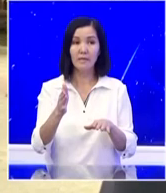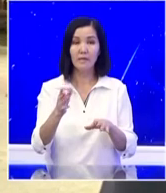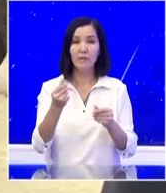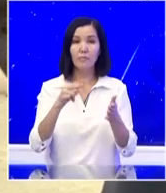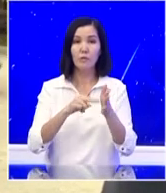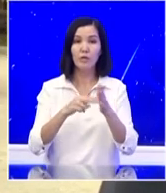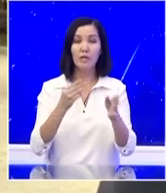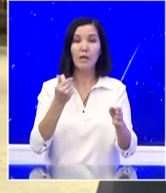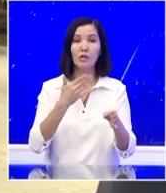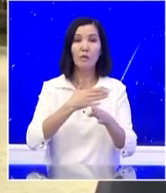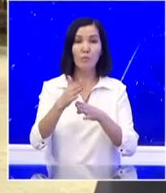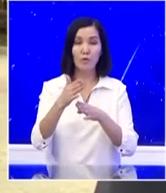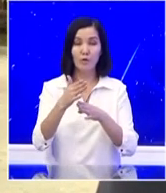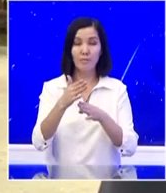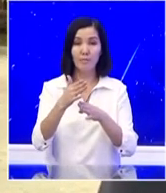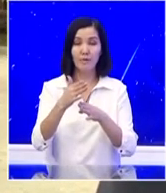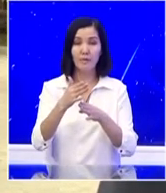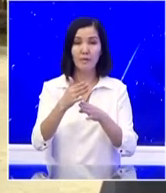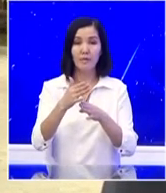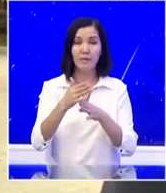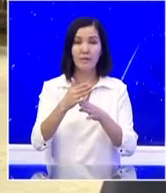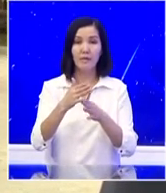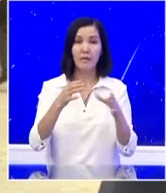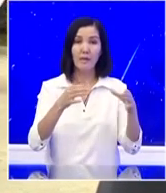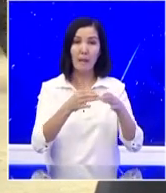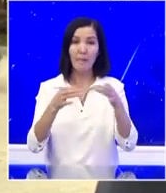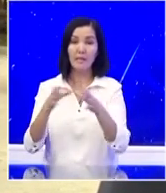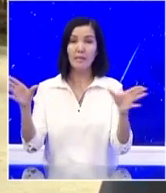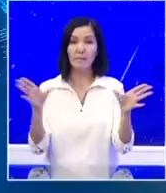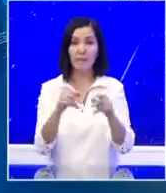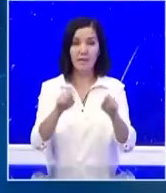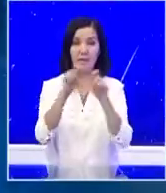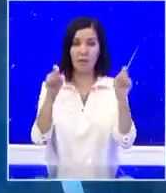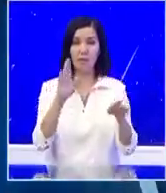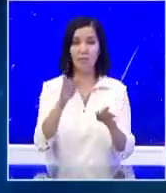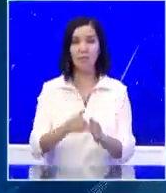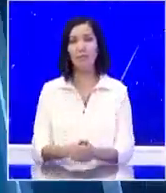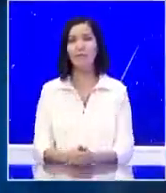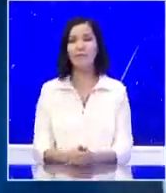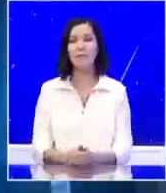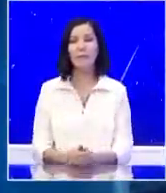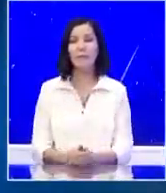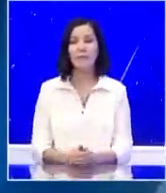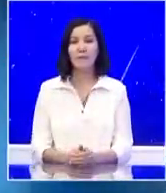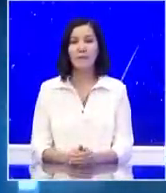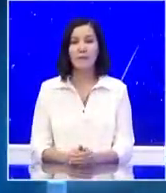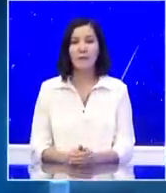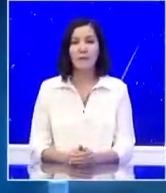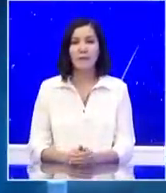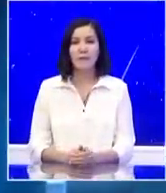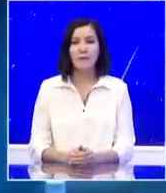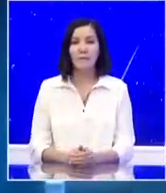бюджеттен қаражат бөлініп, ол жаңағы компаниялардың бәрі іске қосылады. Жазира Исаева, Степан Мирешко, Шицу